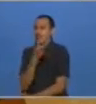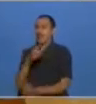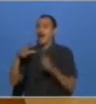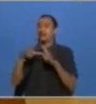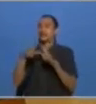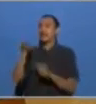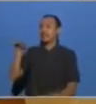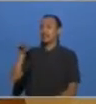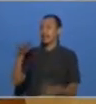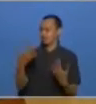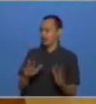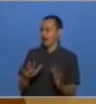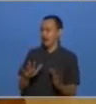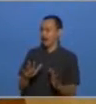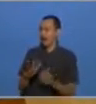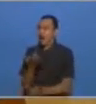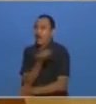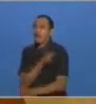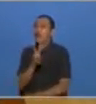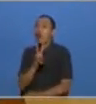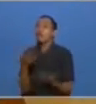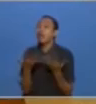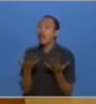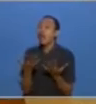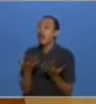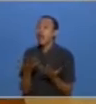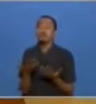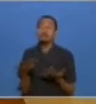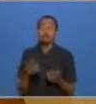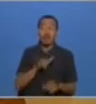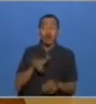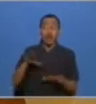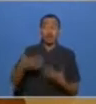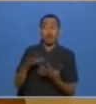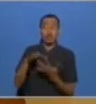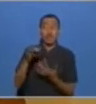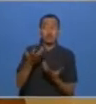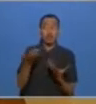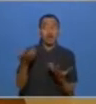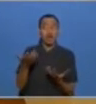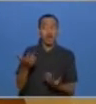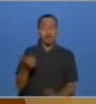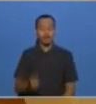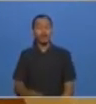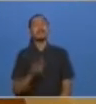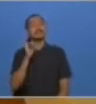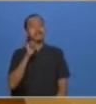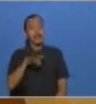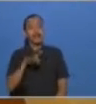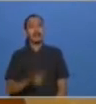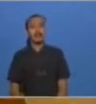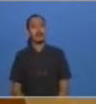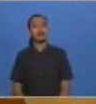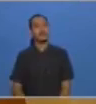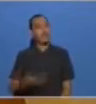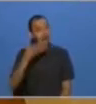harus sama atau berbeda kata gitu Bu. Monggo silakan penjelasannya Bu Dokter. Matur nuwun Pak. Sampai enggak begitu Pak